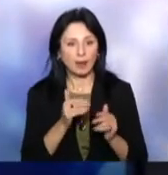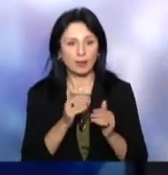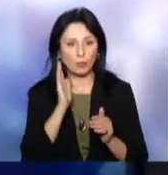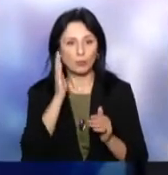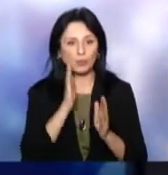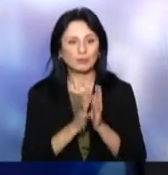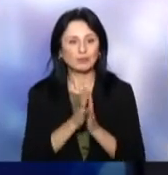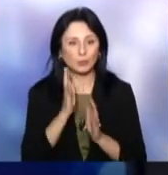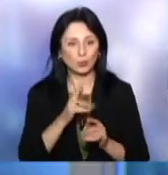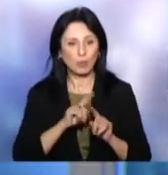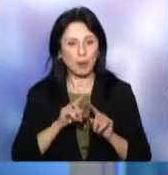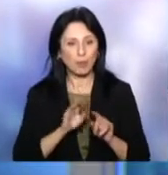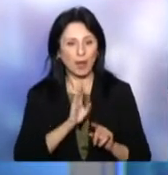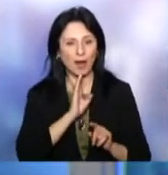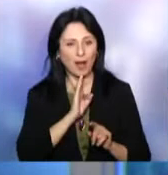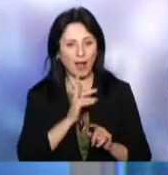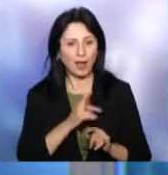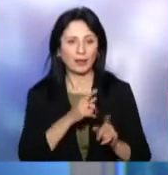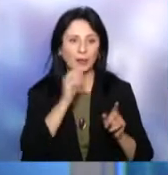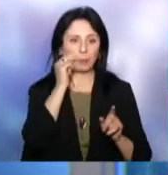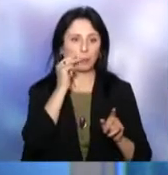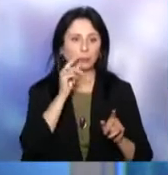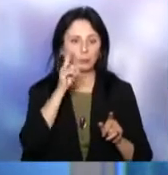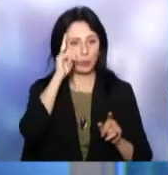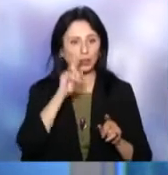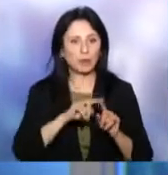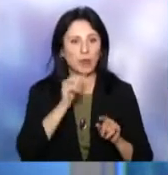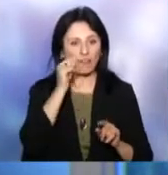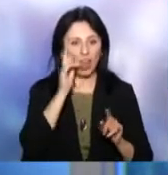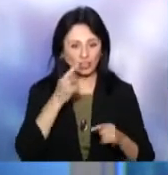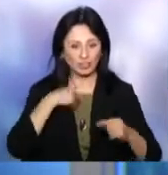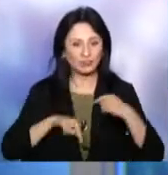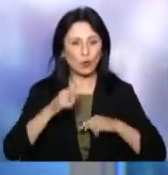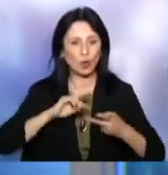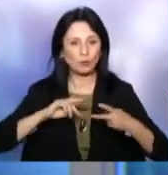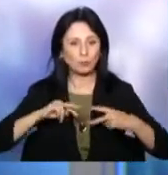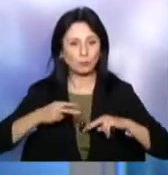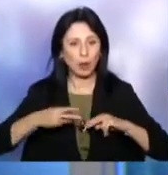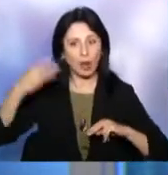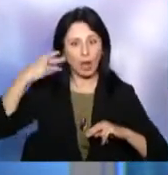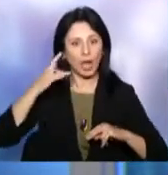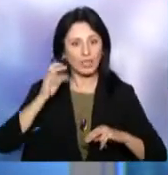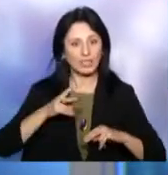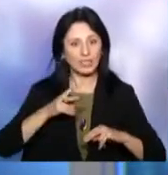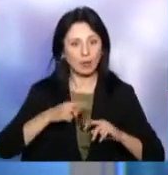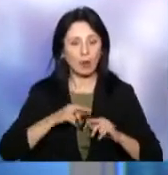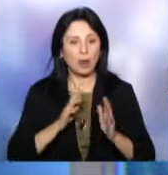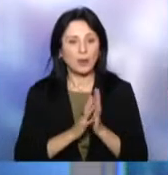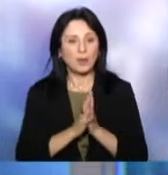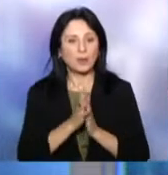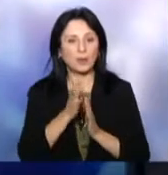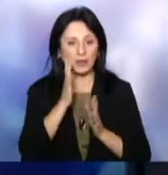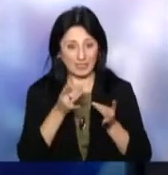უშუალოდ სქესობრივი მომწიფების პერიოდში, რა თავისებურება აქვს კანს და აი ამ დროს უკვე გარუჯვის რისკი. აი სქესობრივი მომწიფების